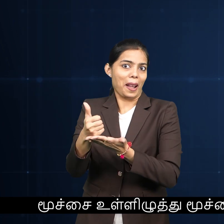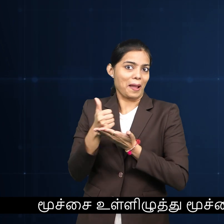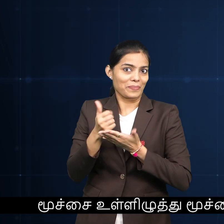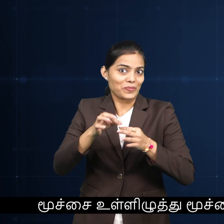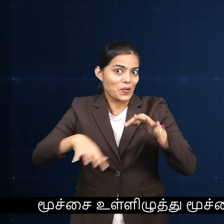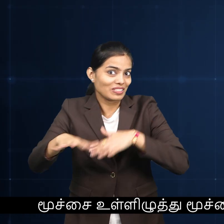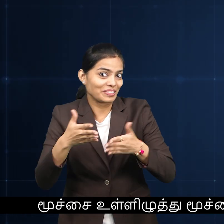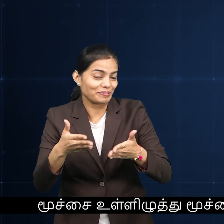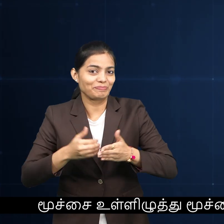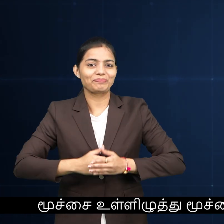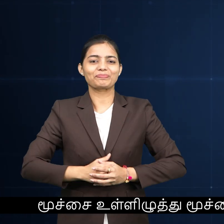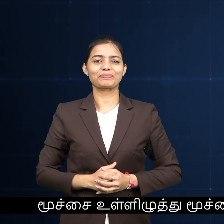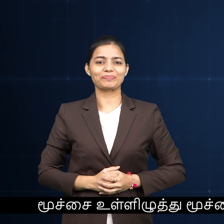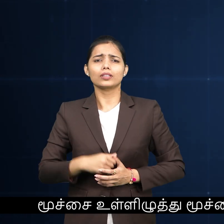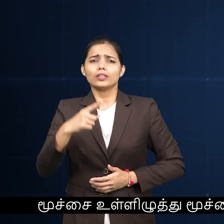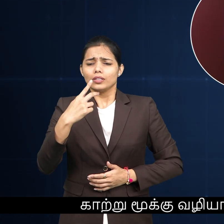வெளியேற்றுகிறோம்.